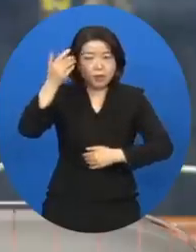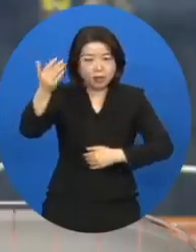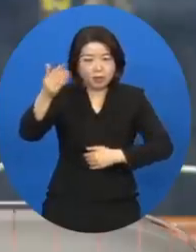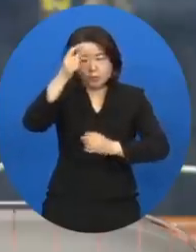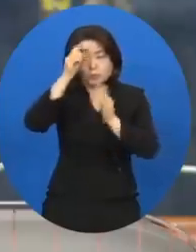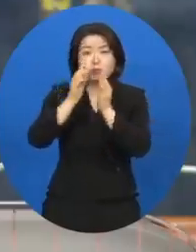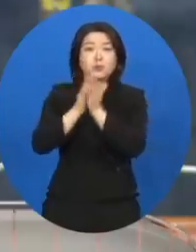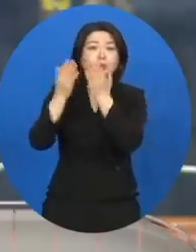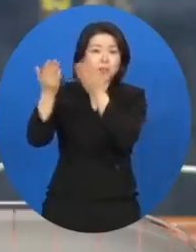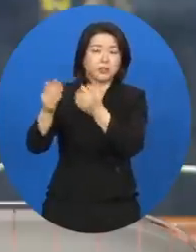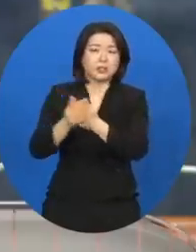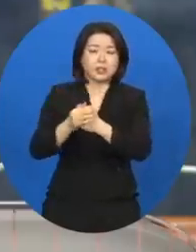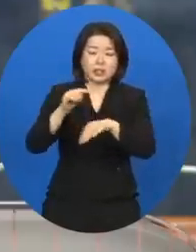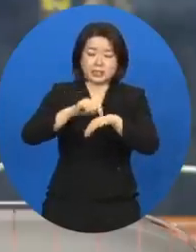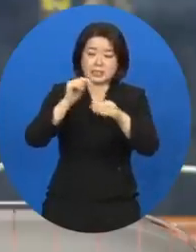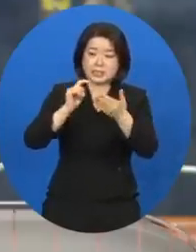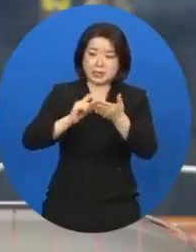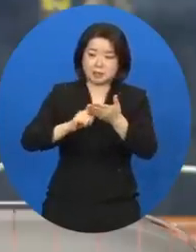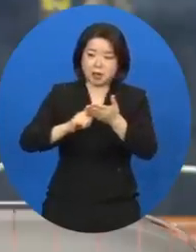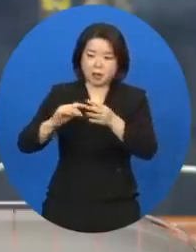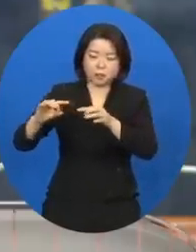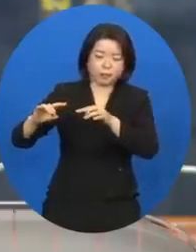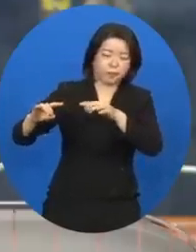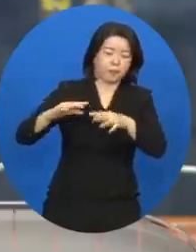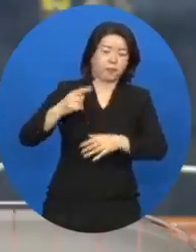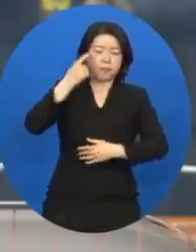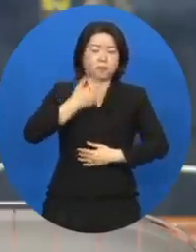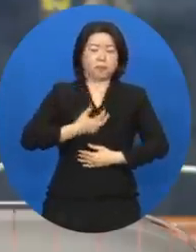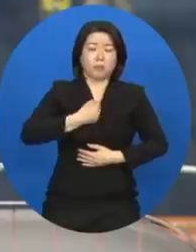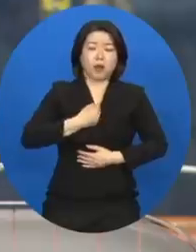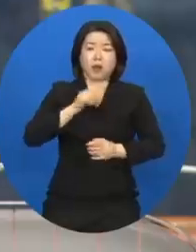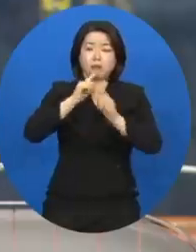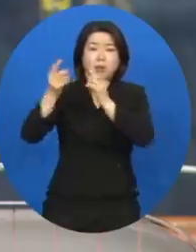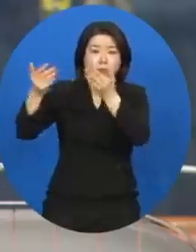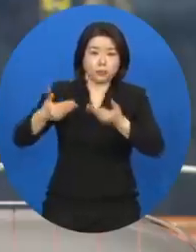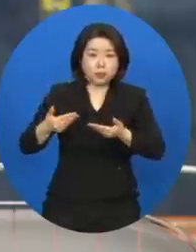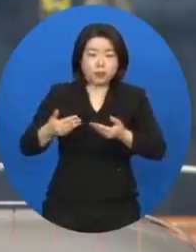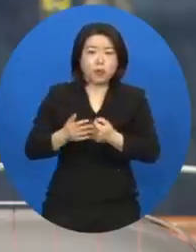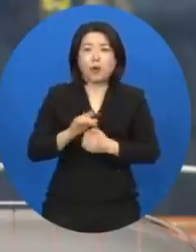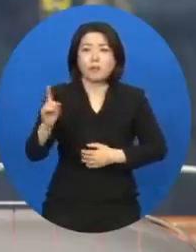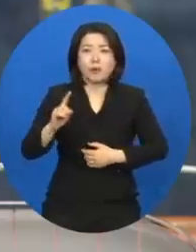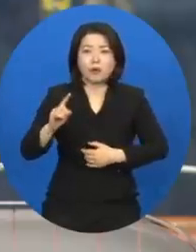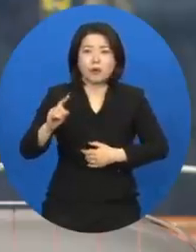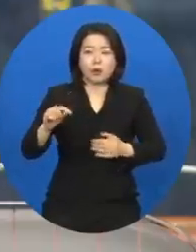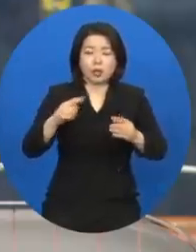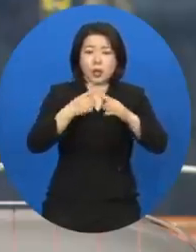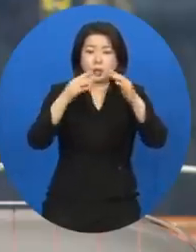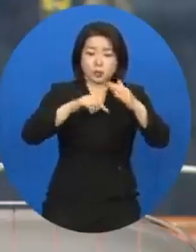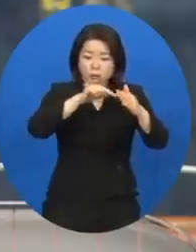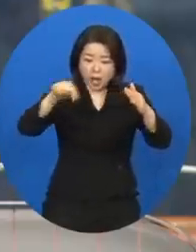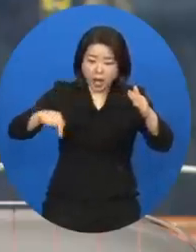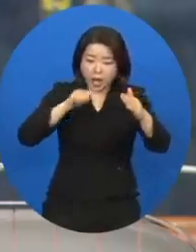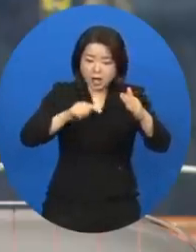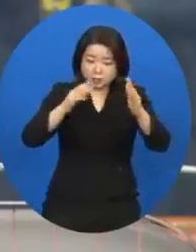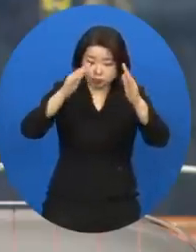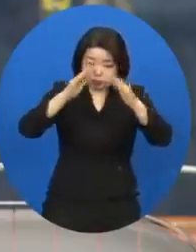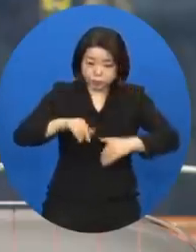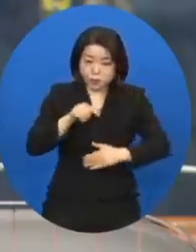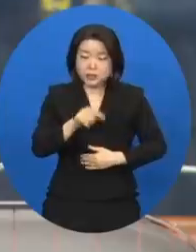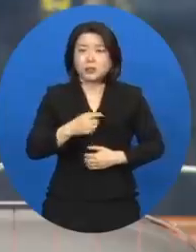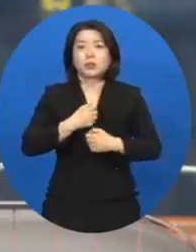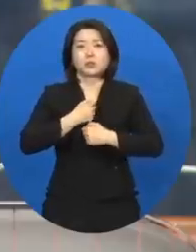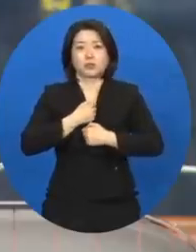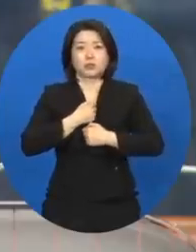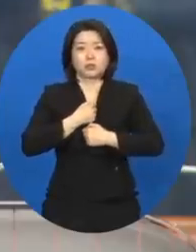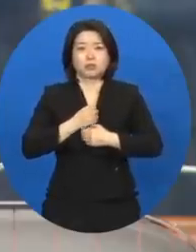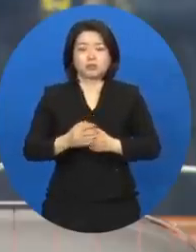마음에 소스라치게 놀라는 말씀을 주셨어요. 내부에서 무너질 것을 조심하라. 아, 지금 이